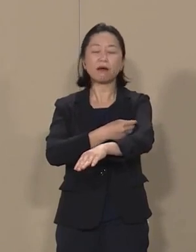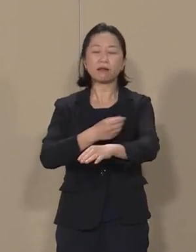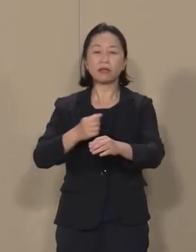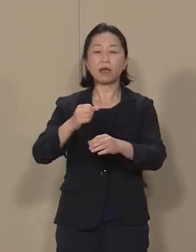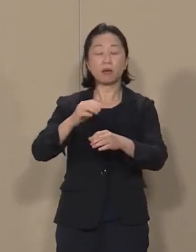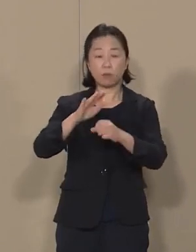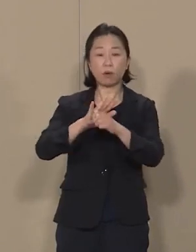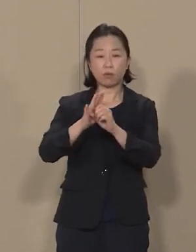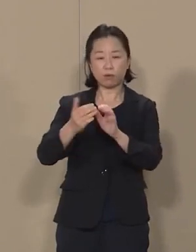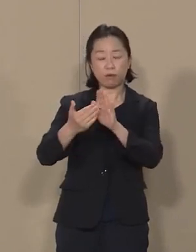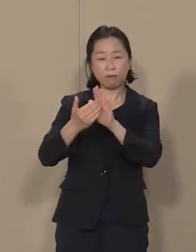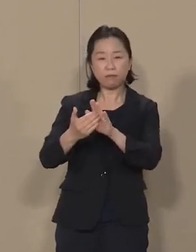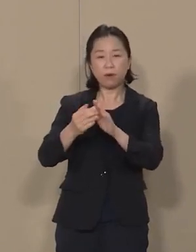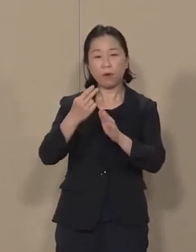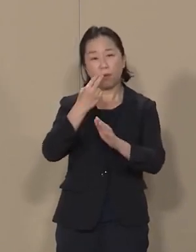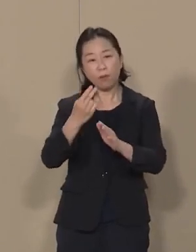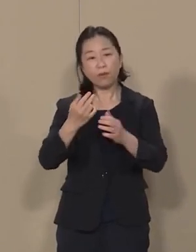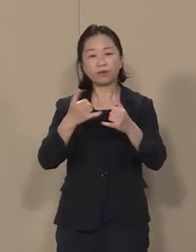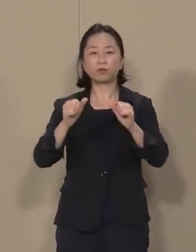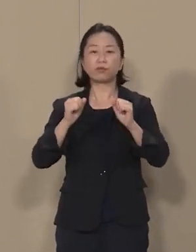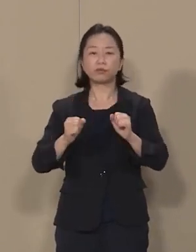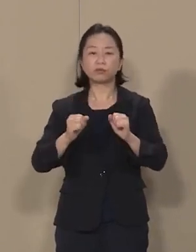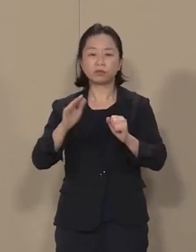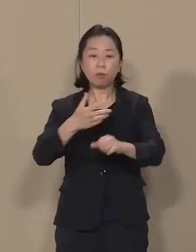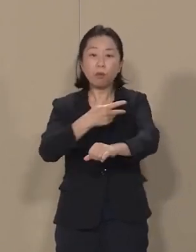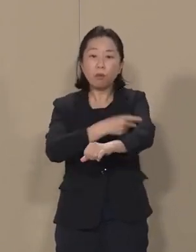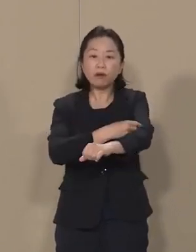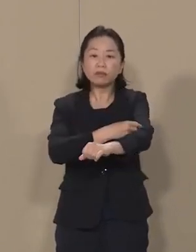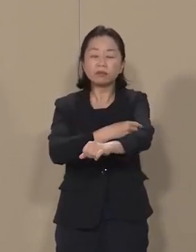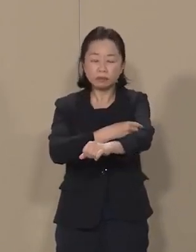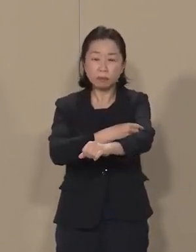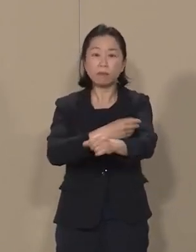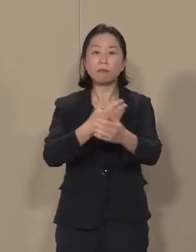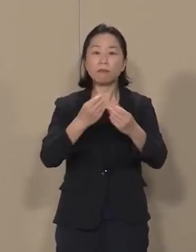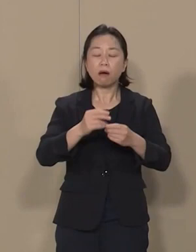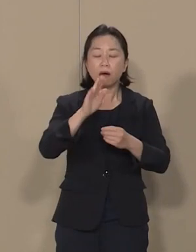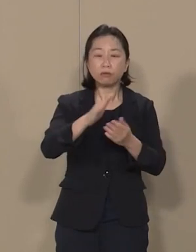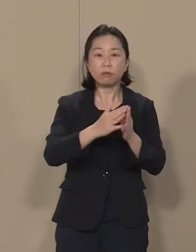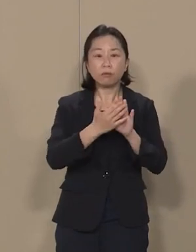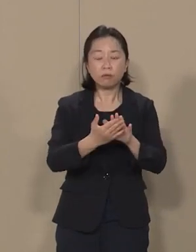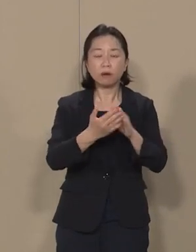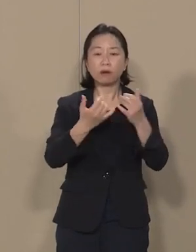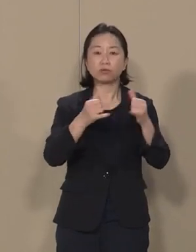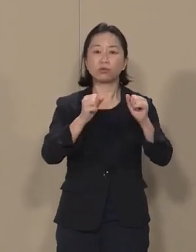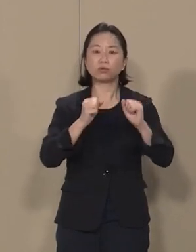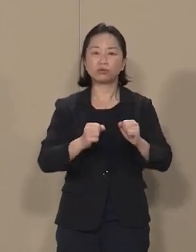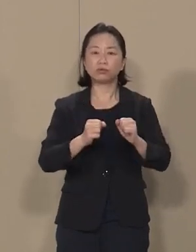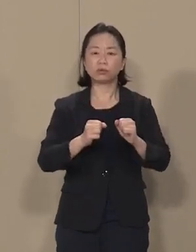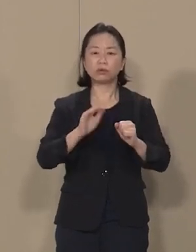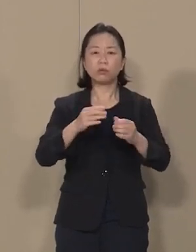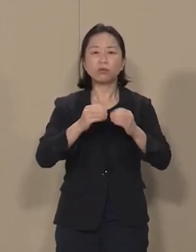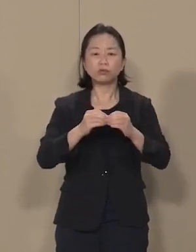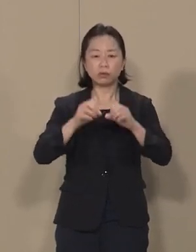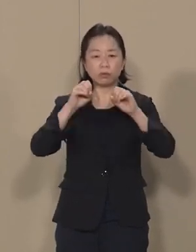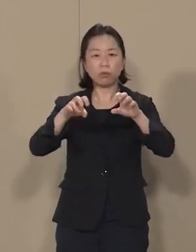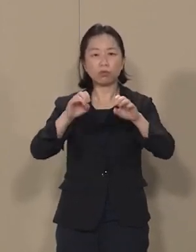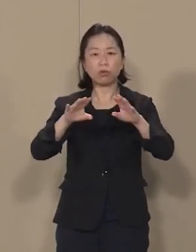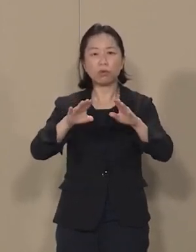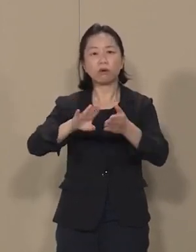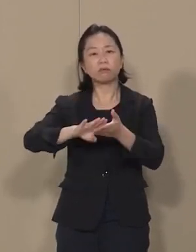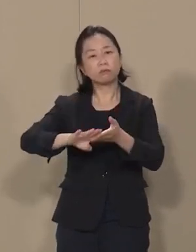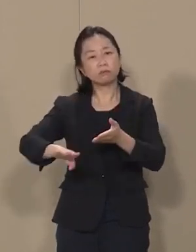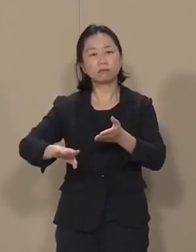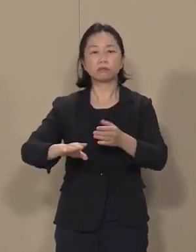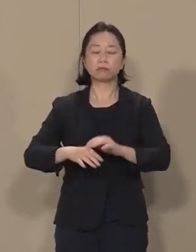もちろんいますそしてワクチンを打ってオナクラになった人もいますこの状況について詳しい報道がされていません